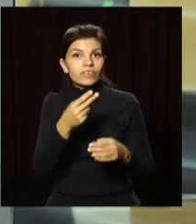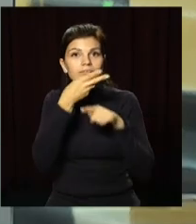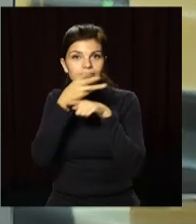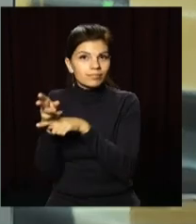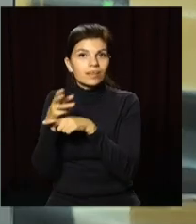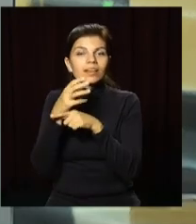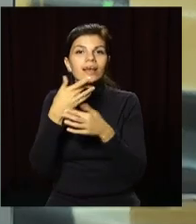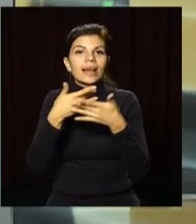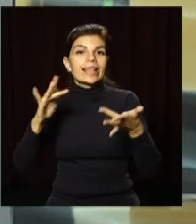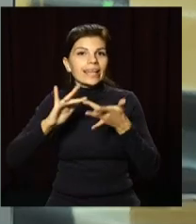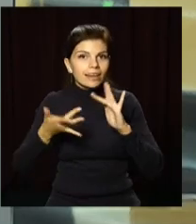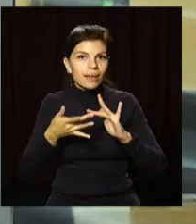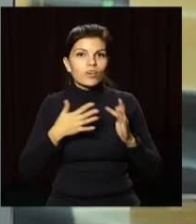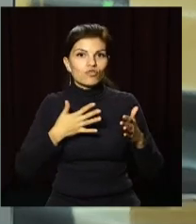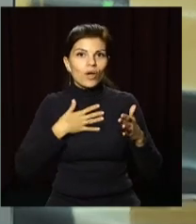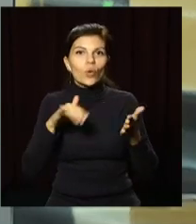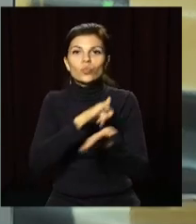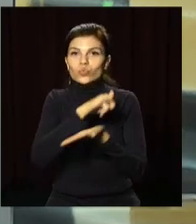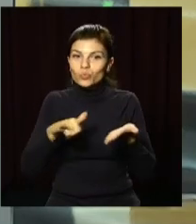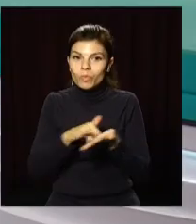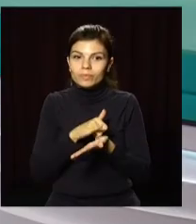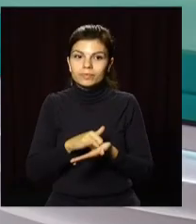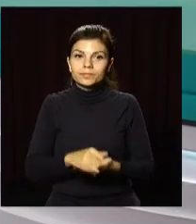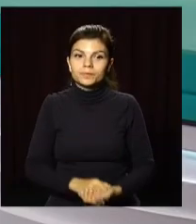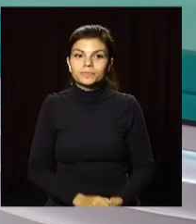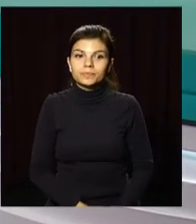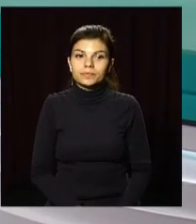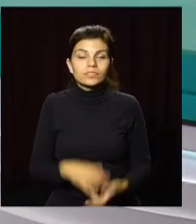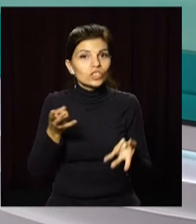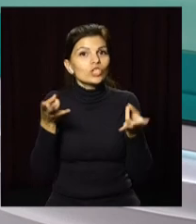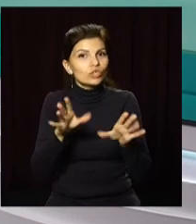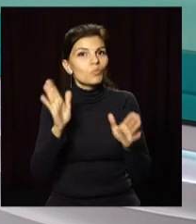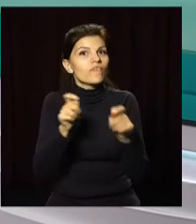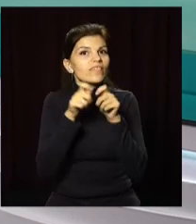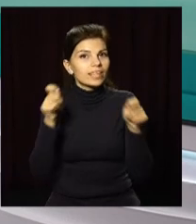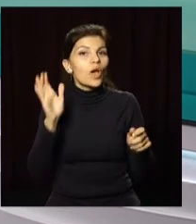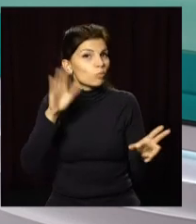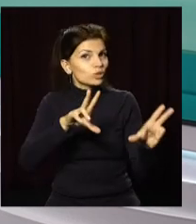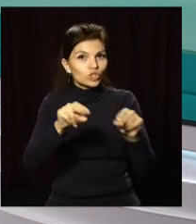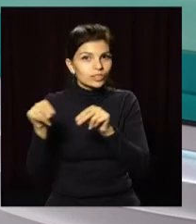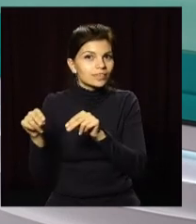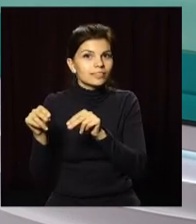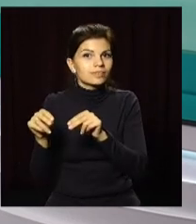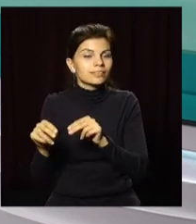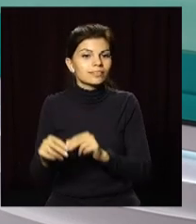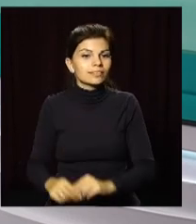в соціальних мережах та на нашому YouTube-каналі. Залишайтеся з відкритим і нехай щастить!